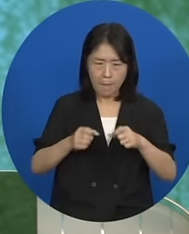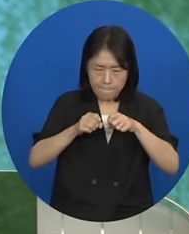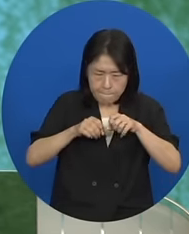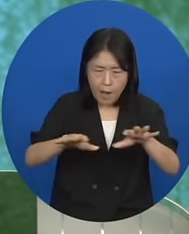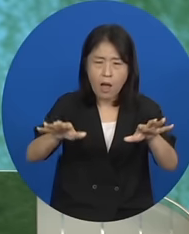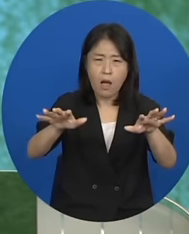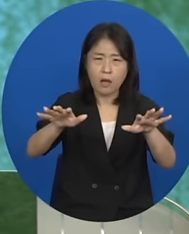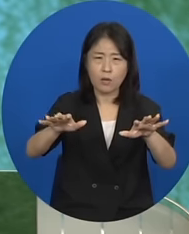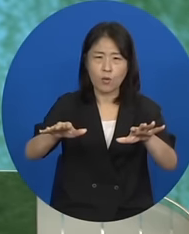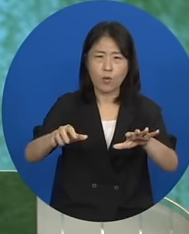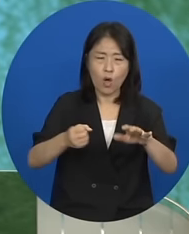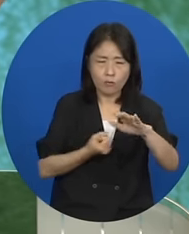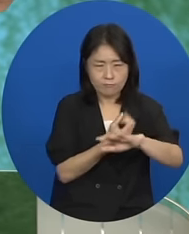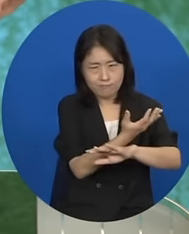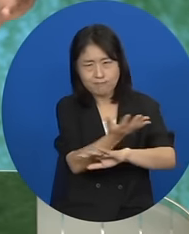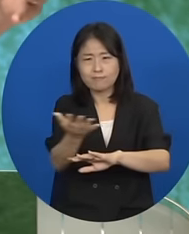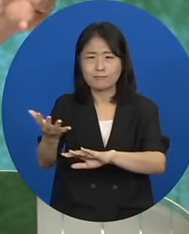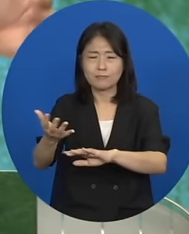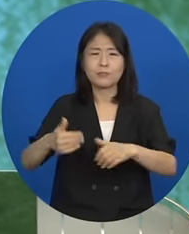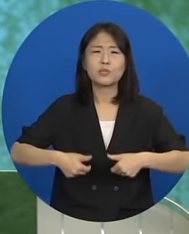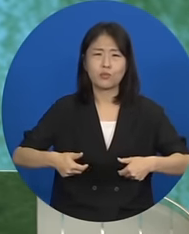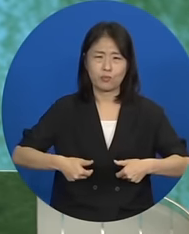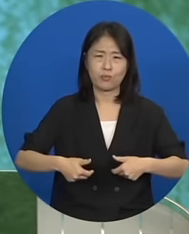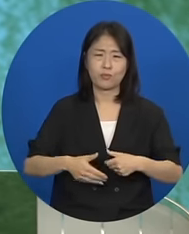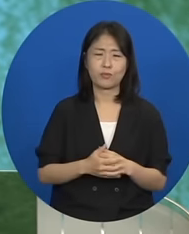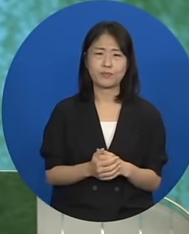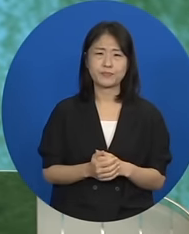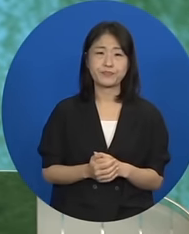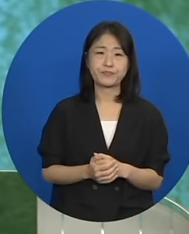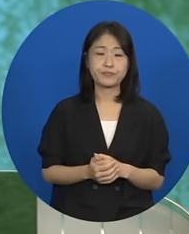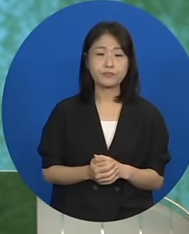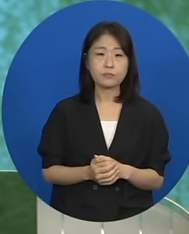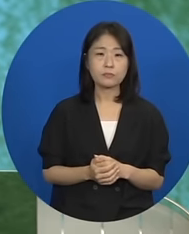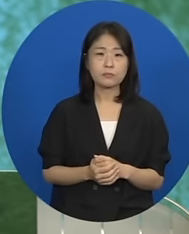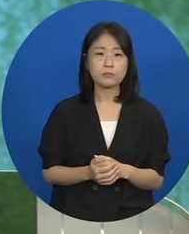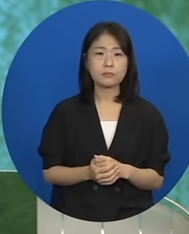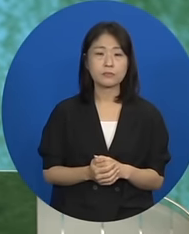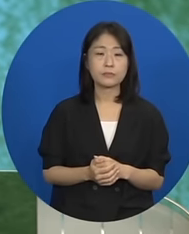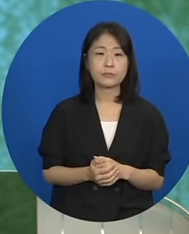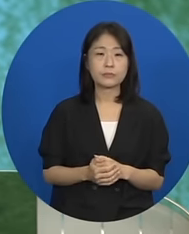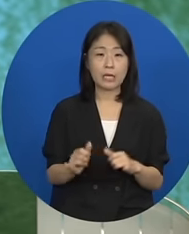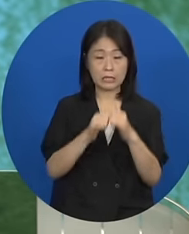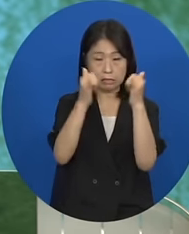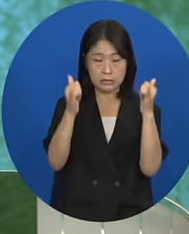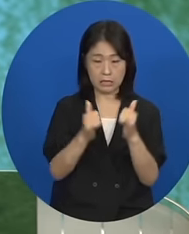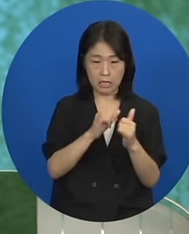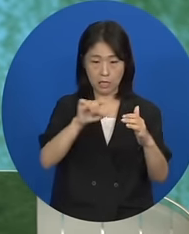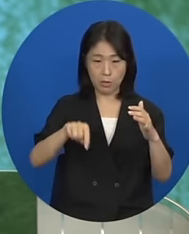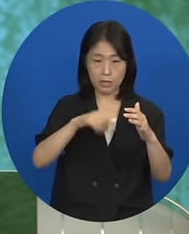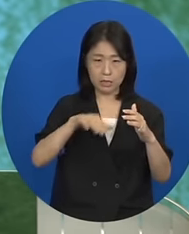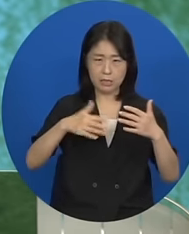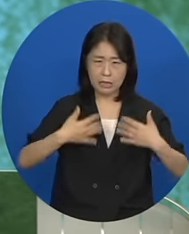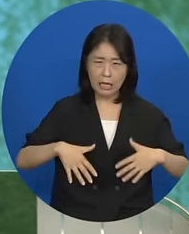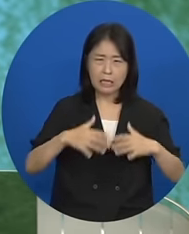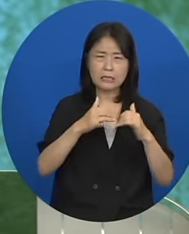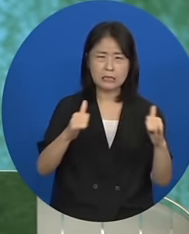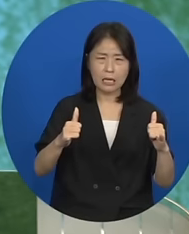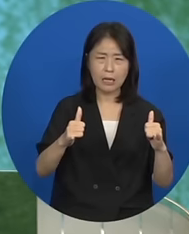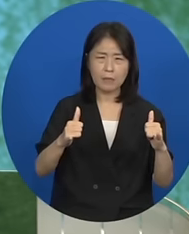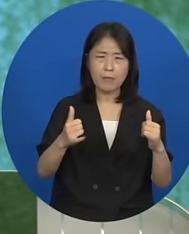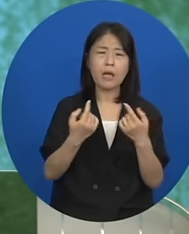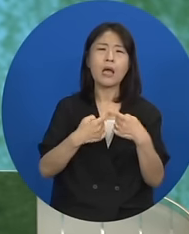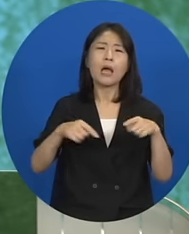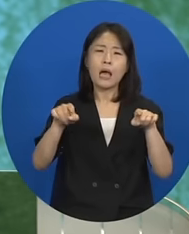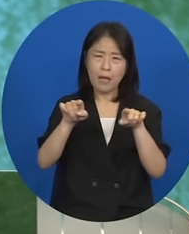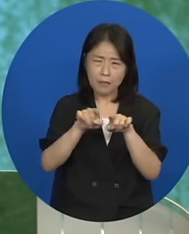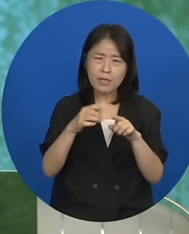주 계속 퍼져 나가 된다는 것입니다 그러면서 그 사회적 약자를 배제하지 말라라고 하시는 그 근거 중에